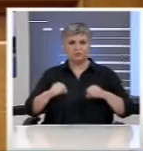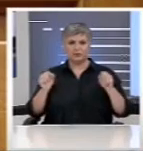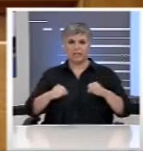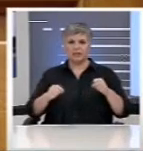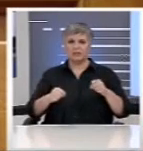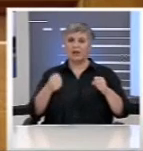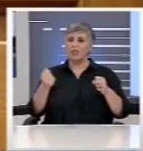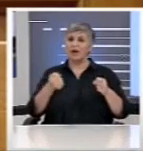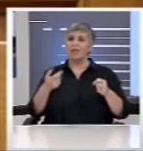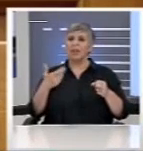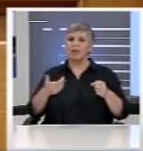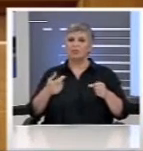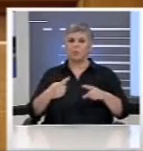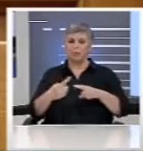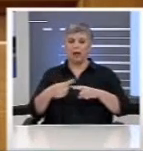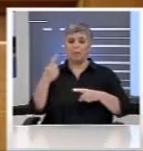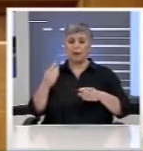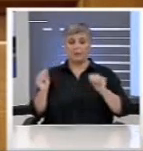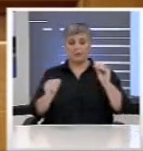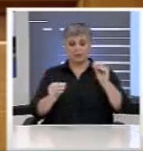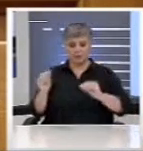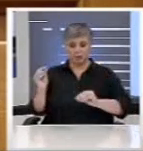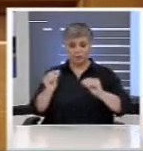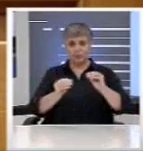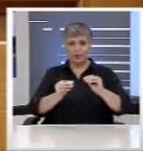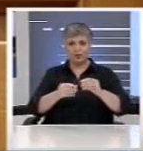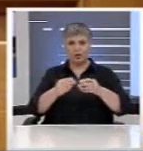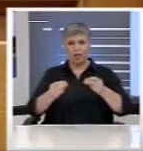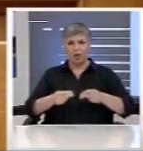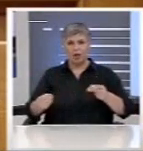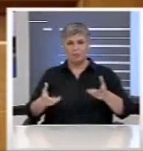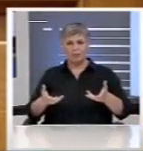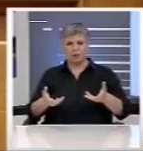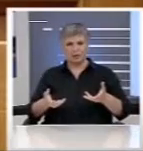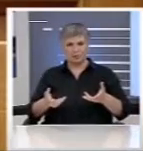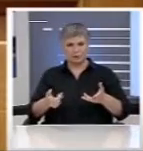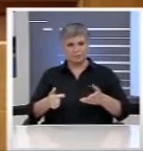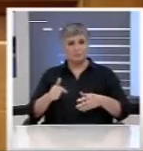οικονομικά. Να σας θυμίσω εγώ τι προβλέψεις είχε το μεσοπρόθεσμο